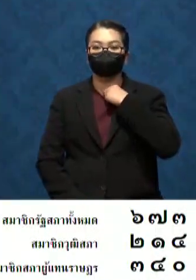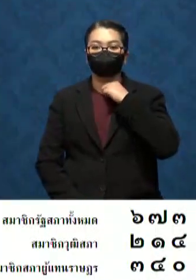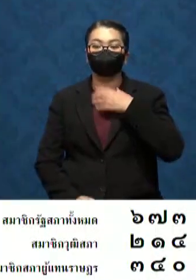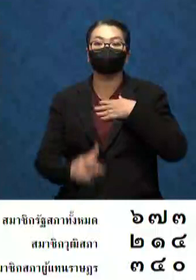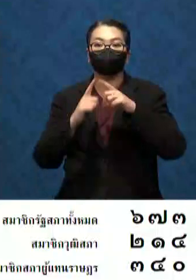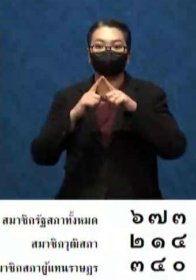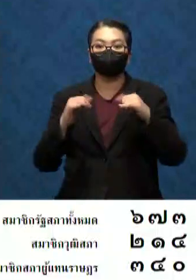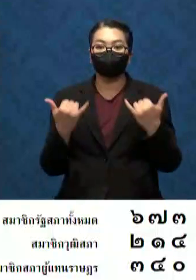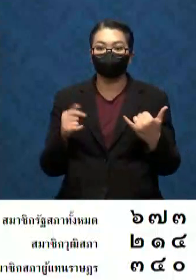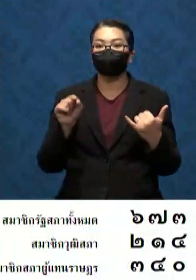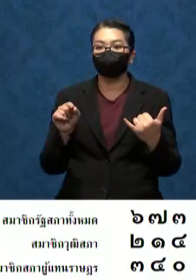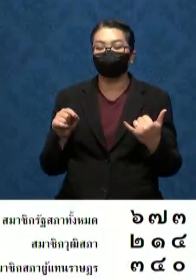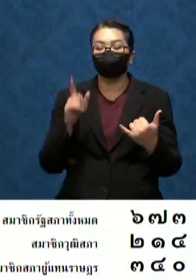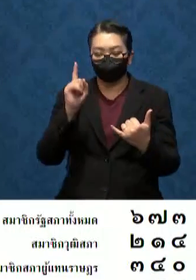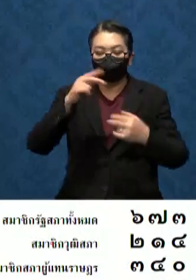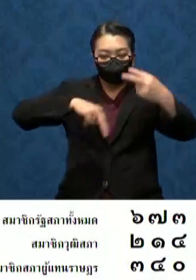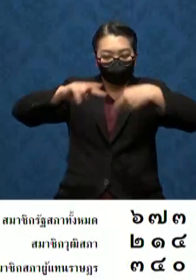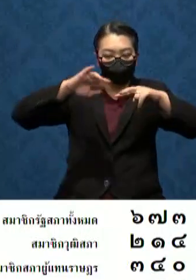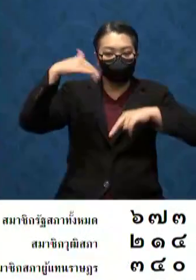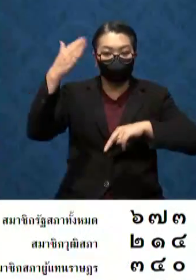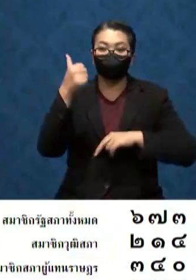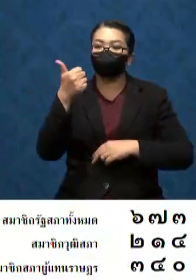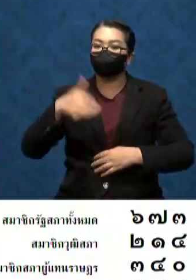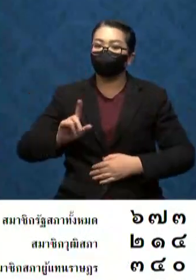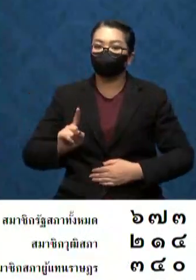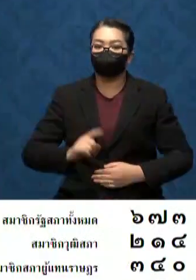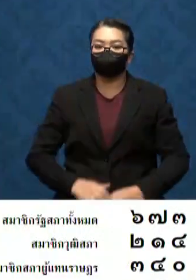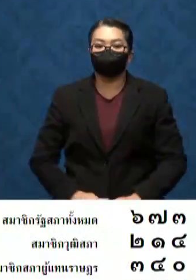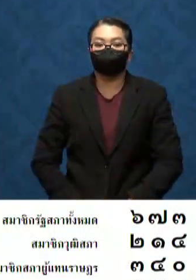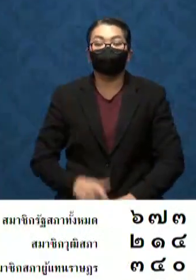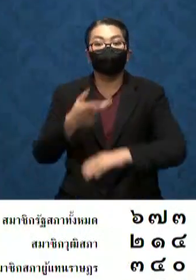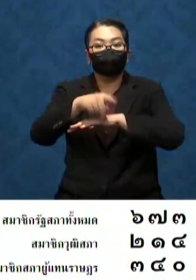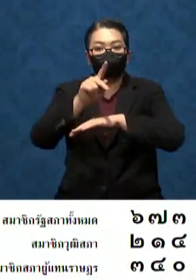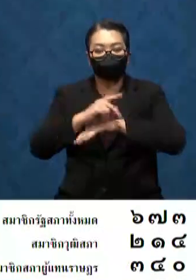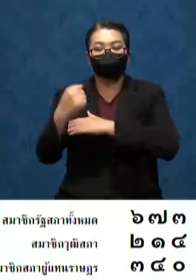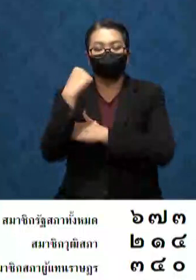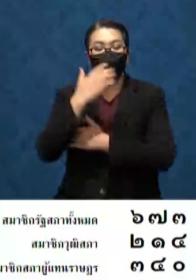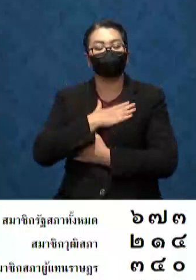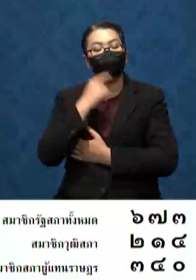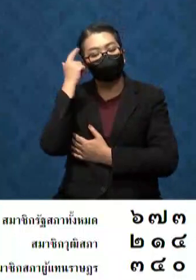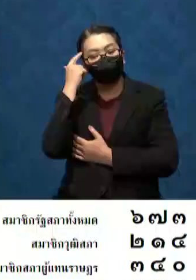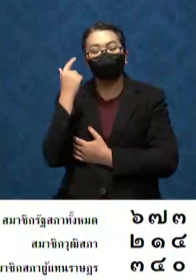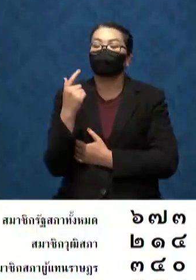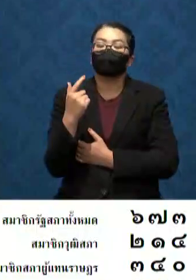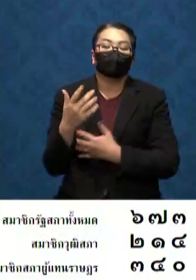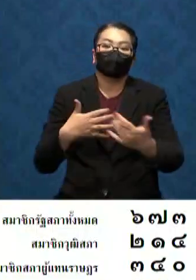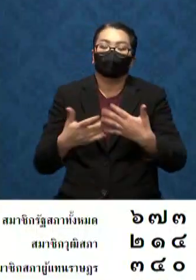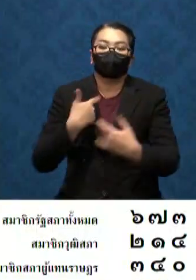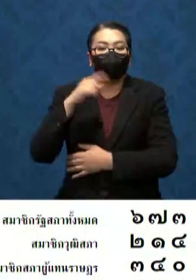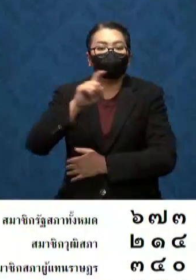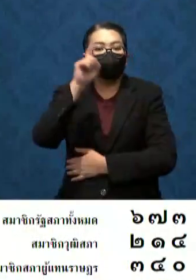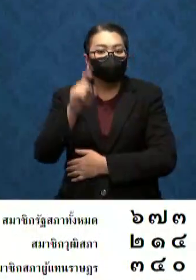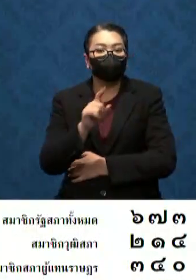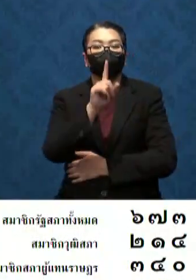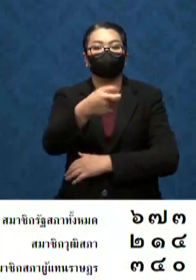ดำเนินการได้หรือไม่เพราะถ้าท่านประธานใช้อำนาจผมก็ไม่ขัดข้องครับแต่ผมสงสัยผมจึงขออนุญาต